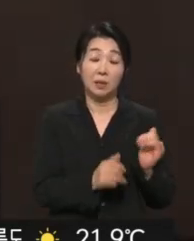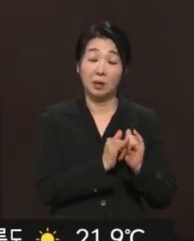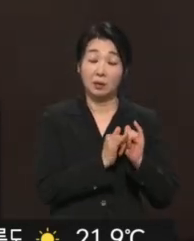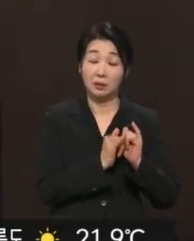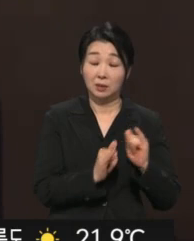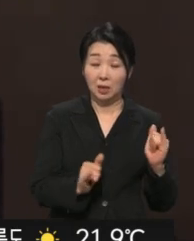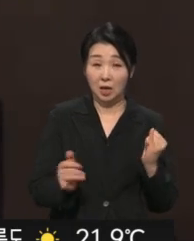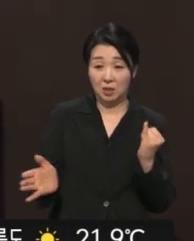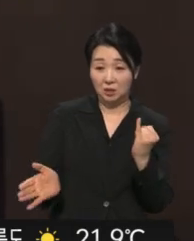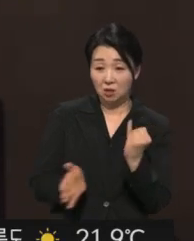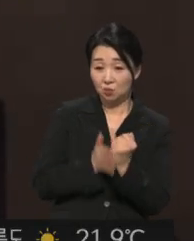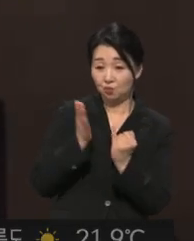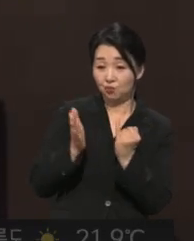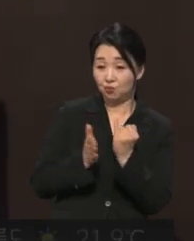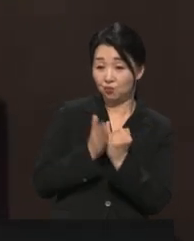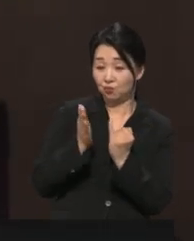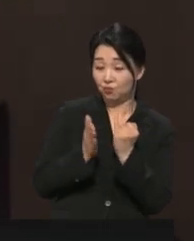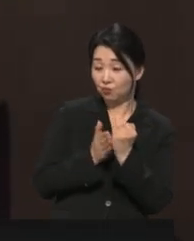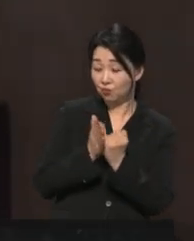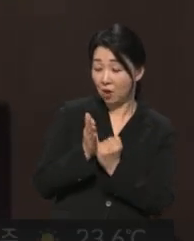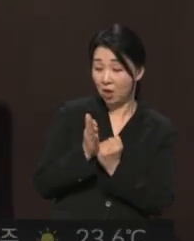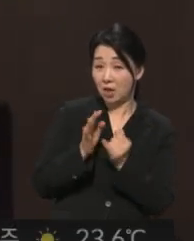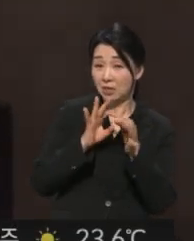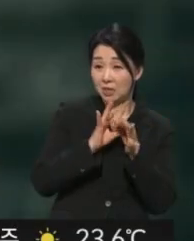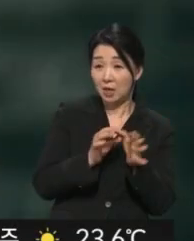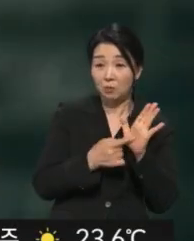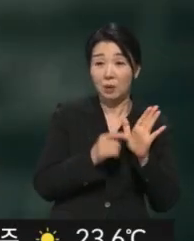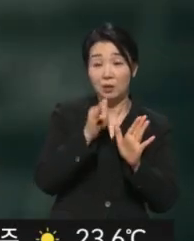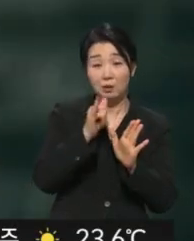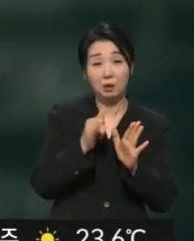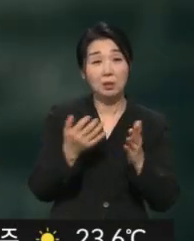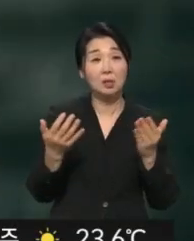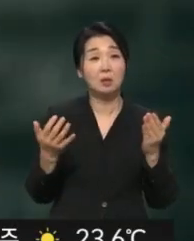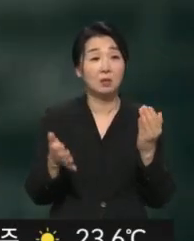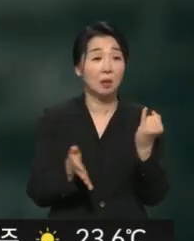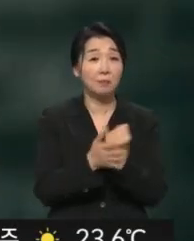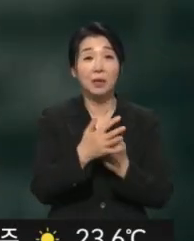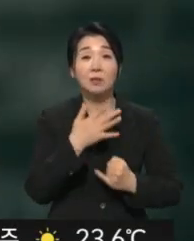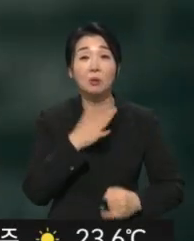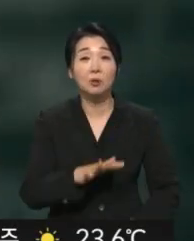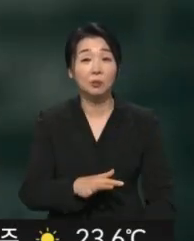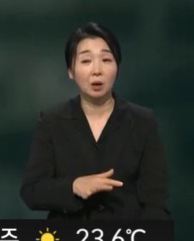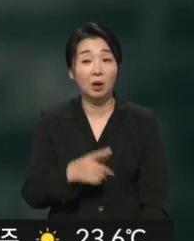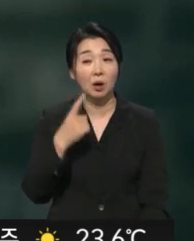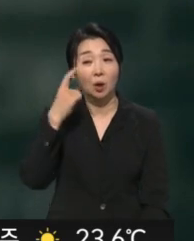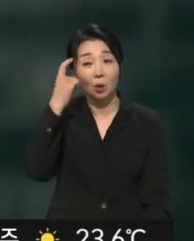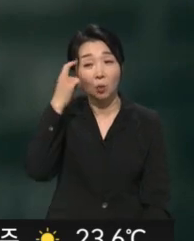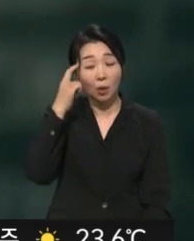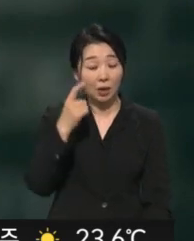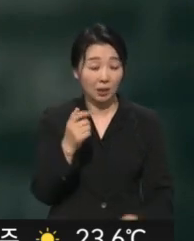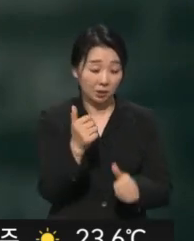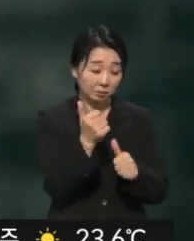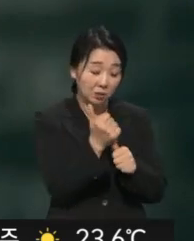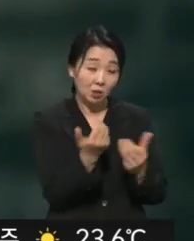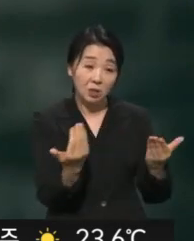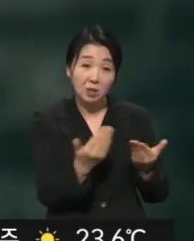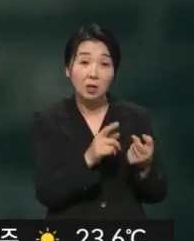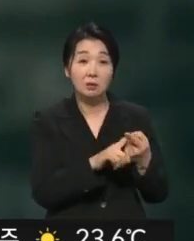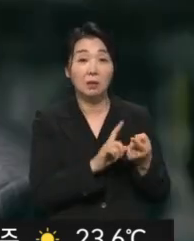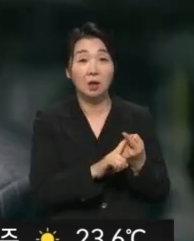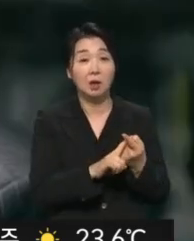추행의 피해에 노출되도록 한 점 등이 전혀 그런 일이 없었고 오히려 굉장히 비서실에서 일하는 것에